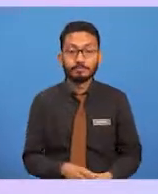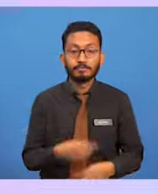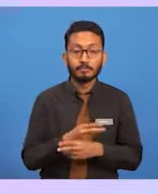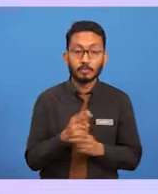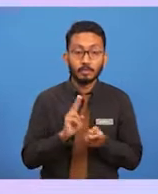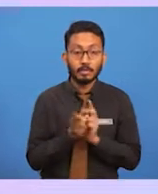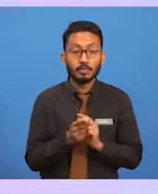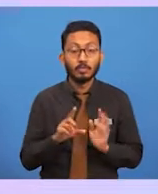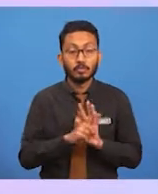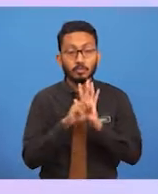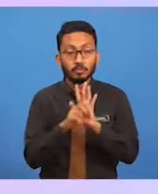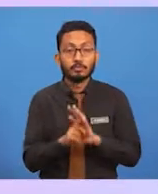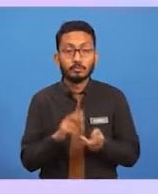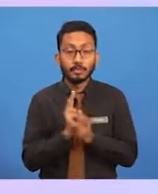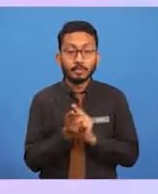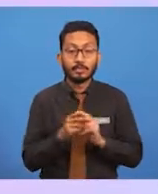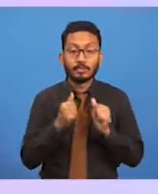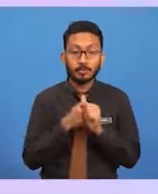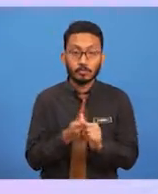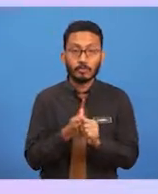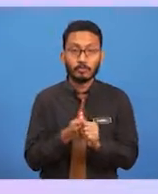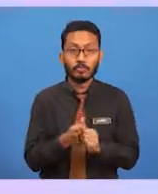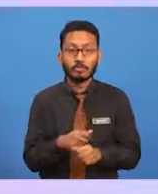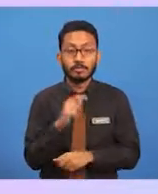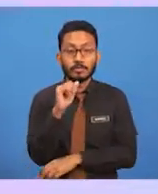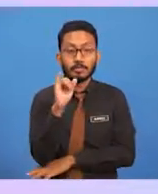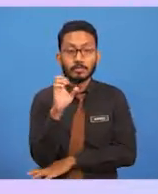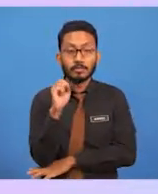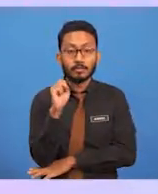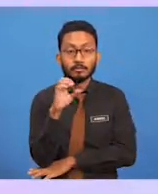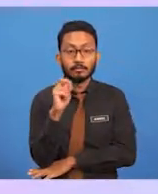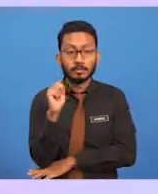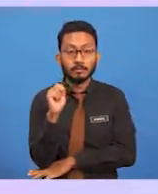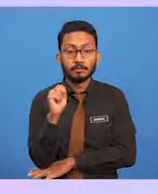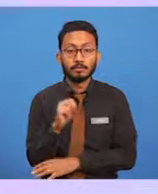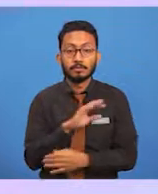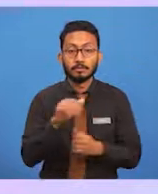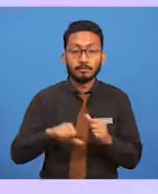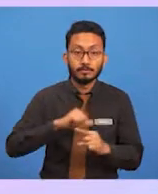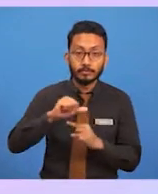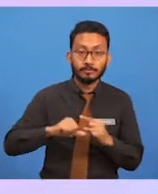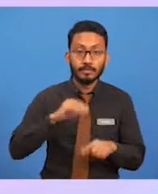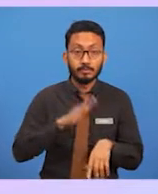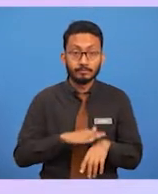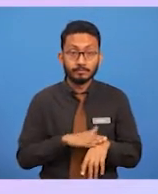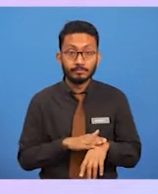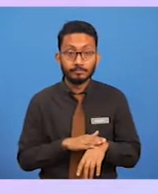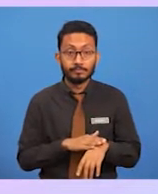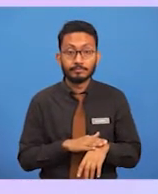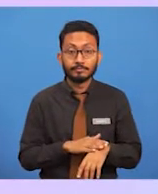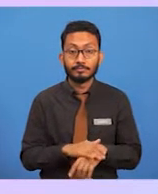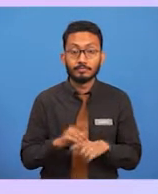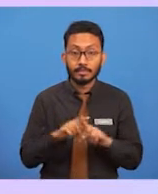logo berubah mengikut trend dan peredaran masa. Namun, sesetengah bentuk